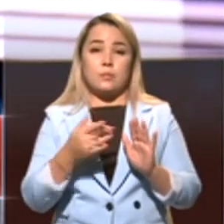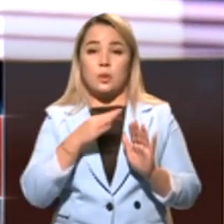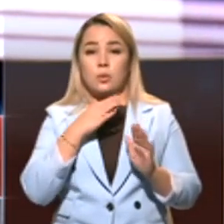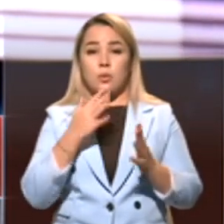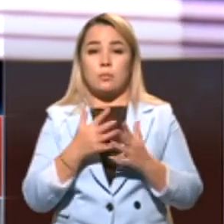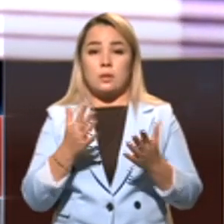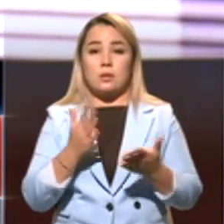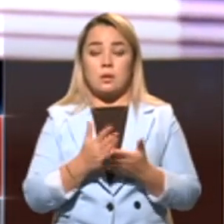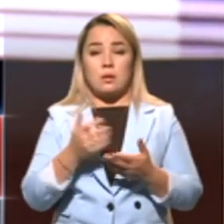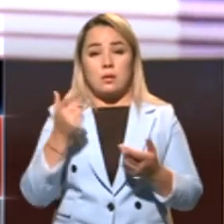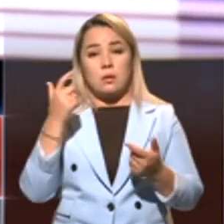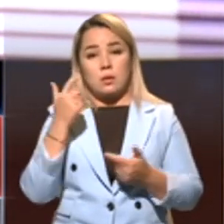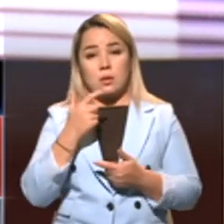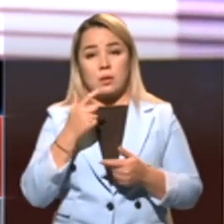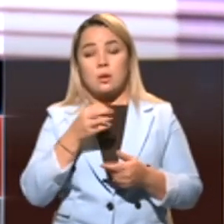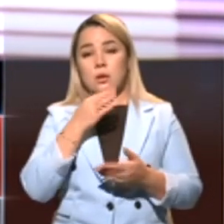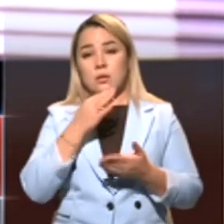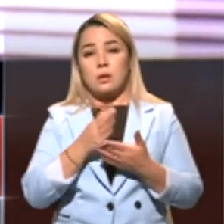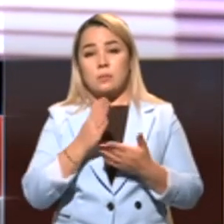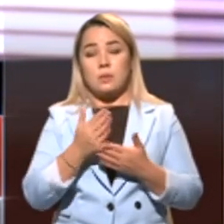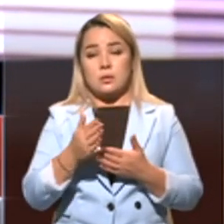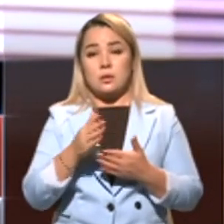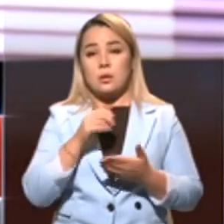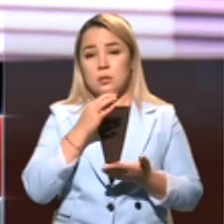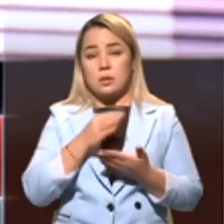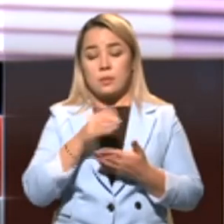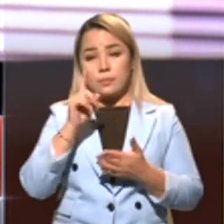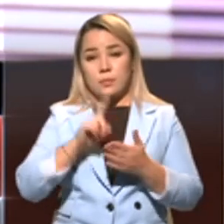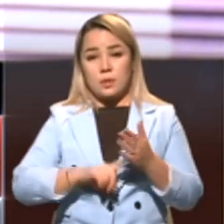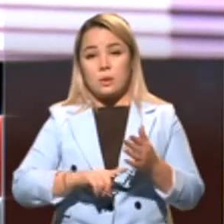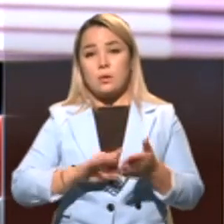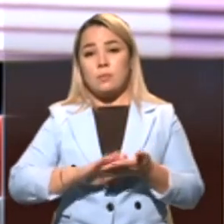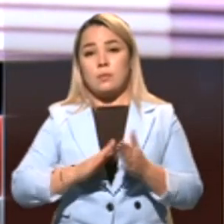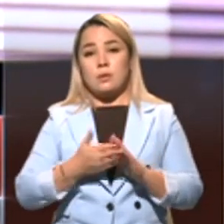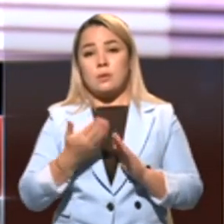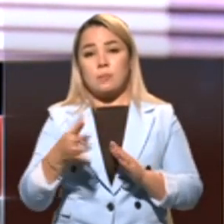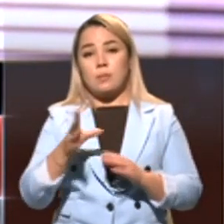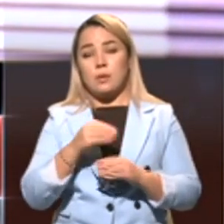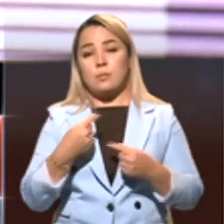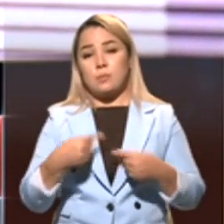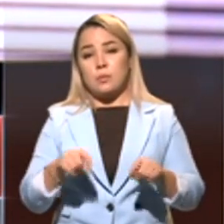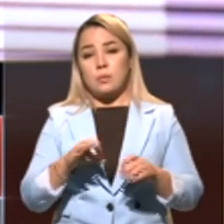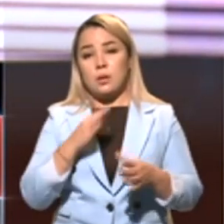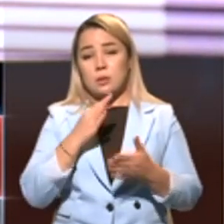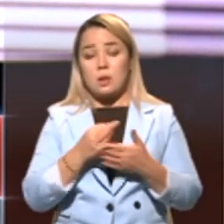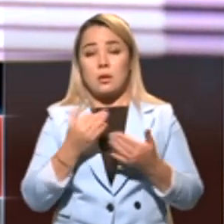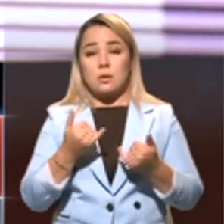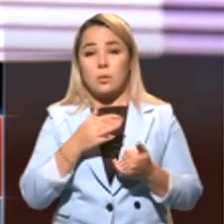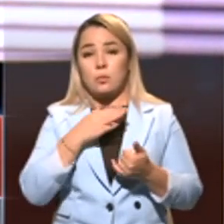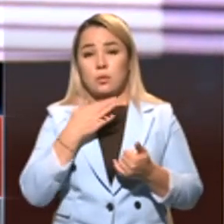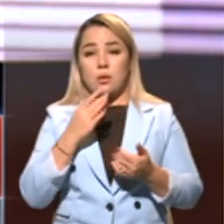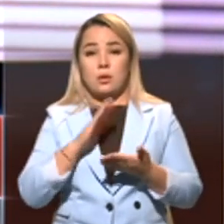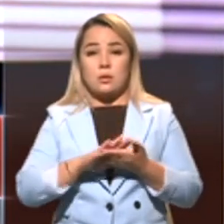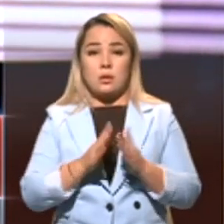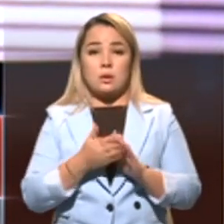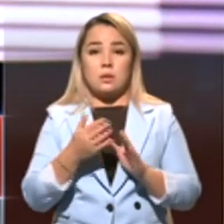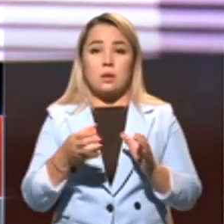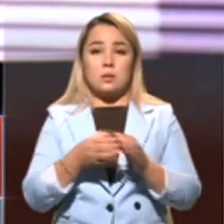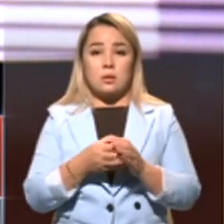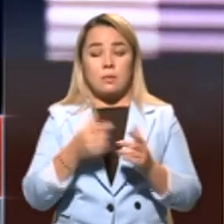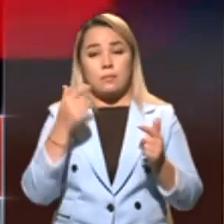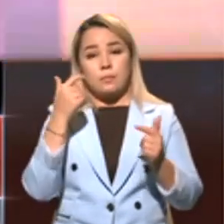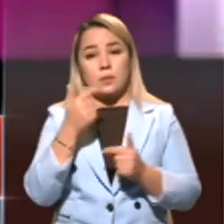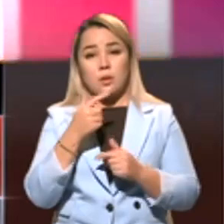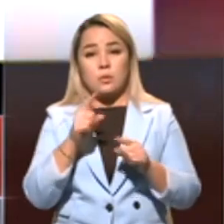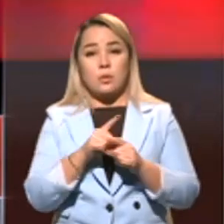көбісі егер де ақылды санамен келетін болса дінге, мәселе басқаша болар еді ғой. Көпшілігі енді қазіргі кезде білім мен білім